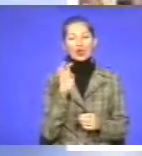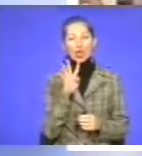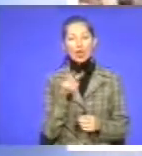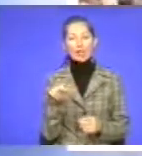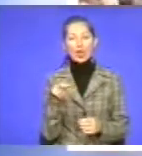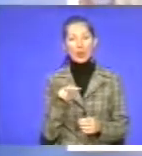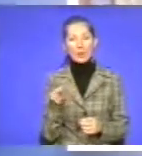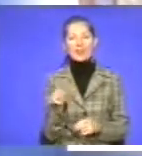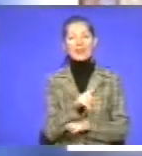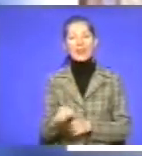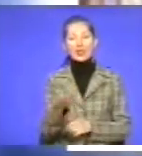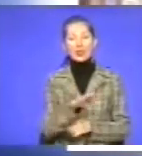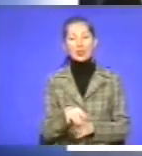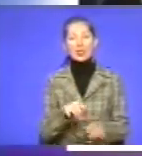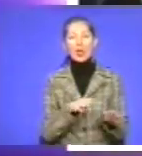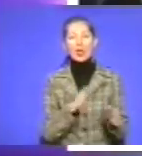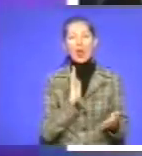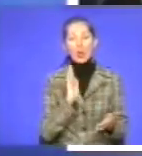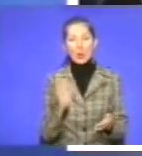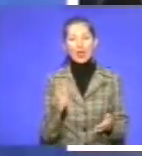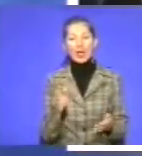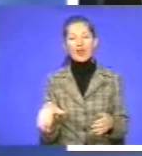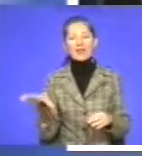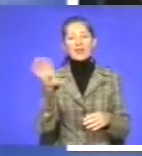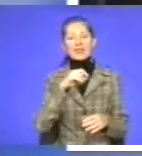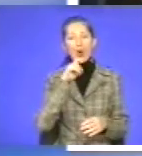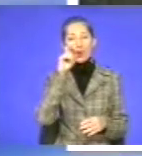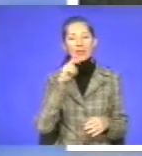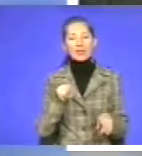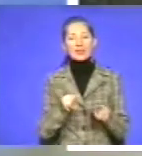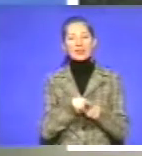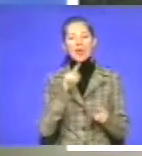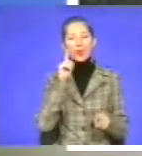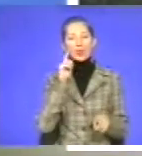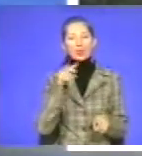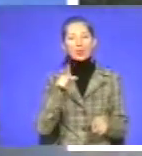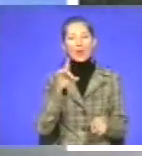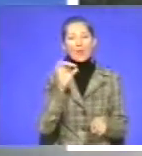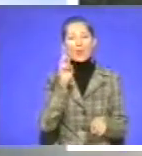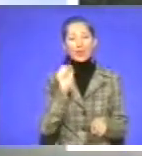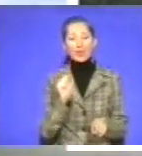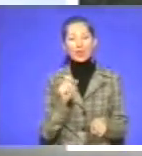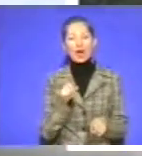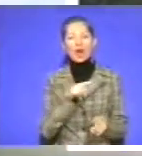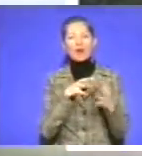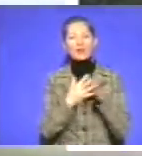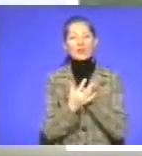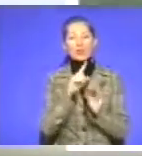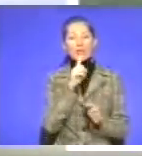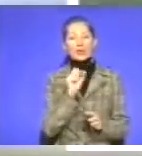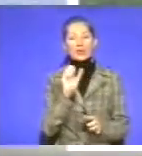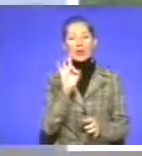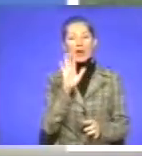13-14 липня на Тернопільщині пройде всеукраїнська та молодіжна проща до Марійського духовного центру, що у селі Зарваниця Теребовлянського